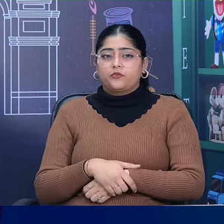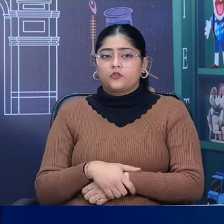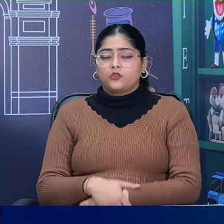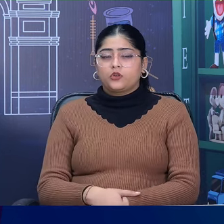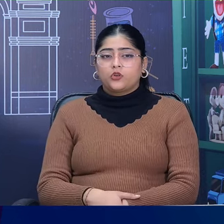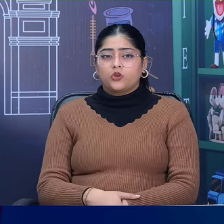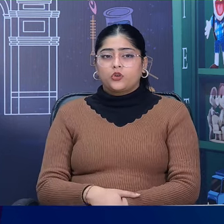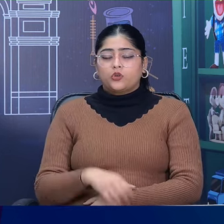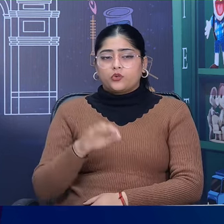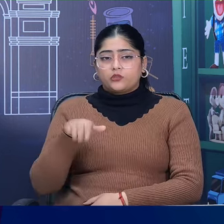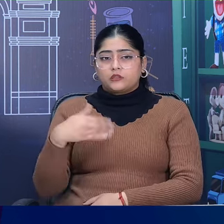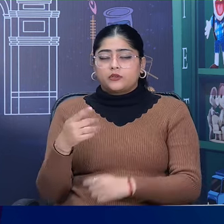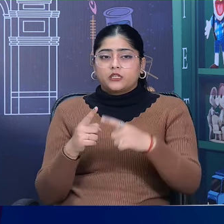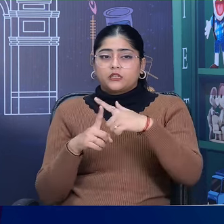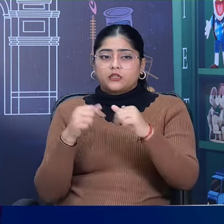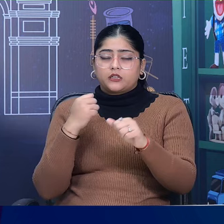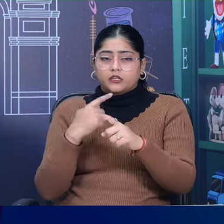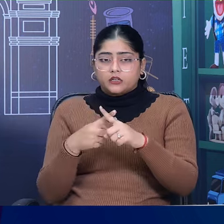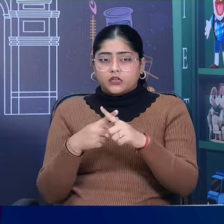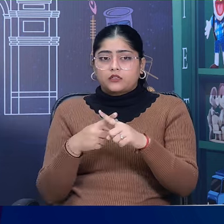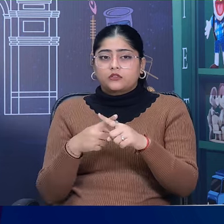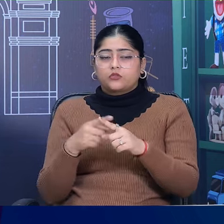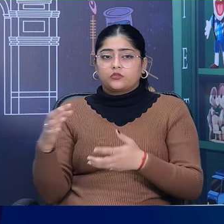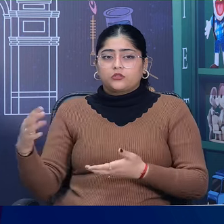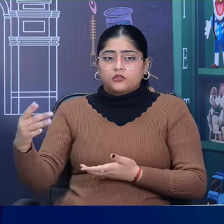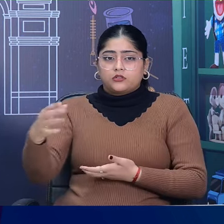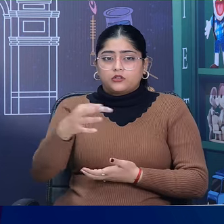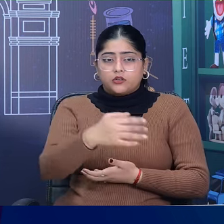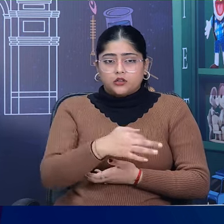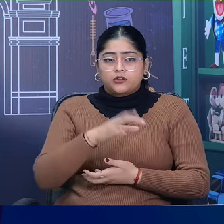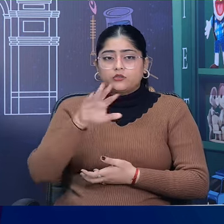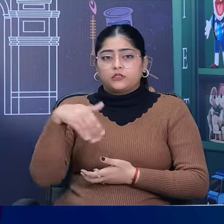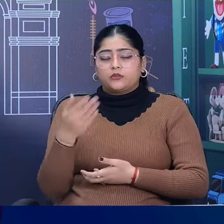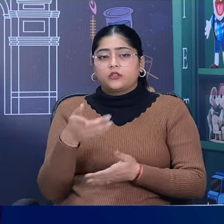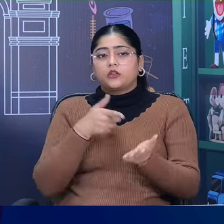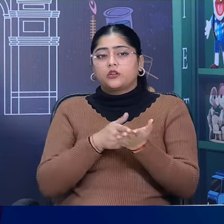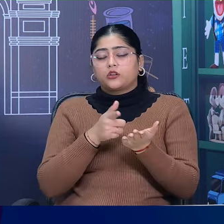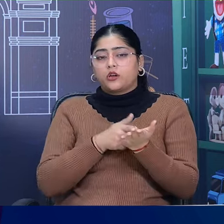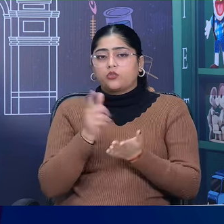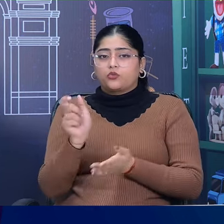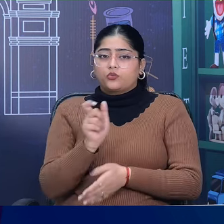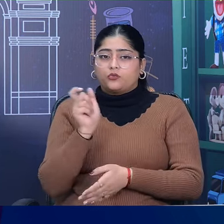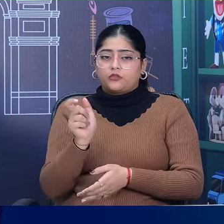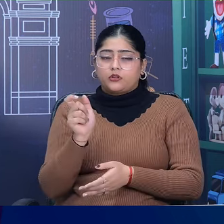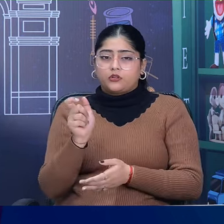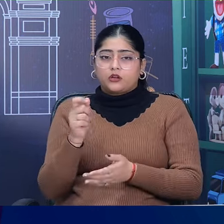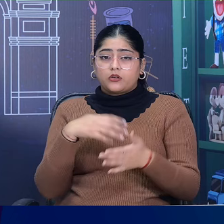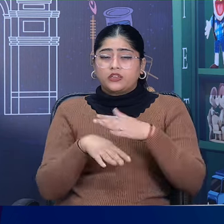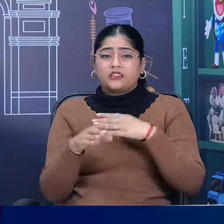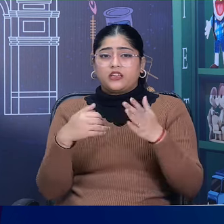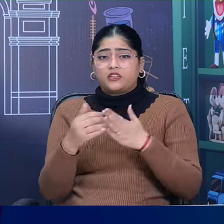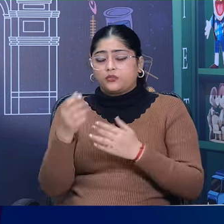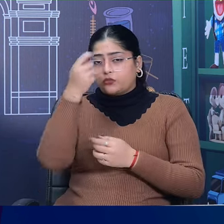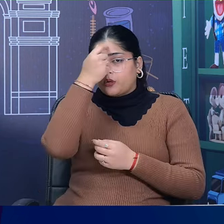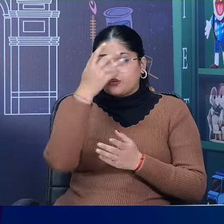अपॉइंट्स को कलेक्ट करते हैं और इन्हीं टैक्सों का उपयोग करते हैं बाद में गांव की भलाई के लिए जी छोटे से छोटा